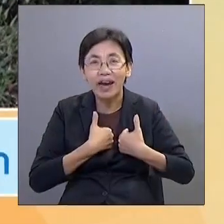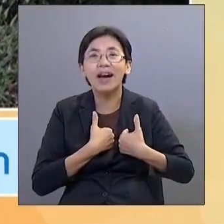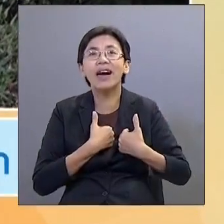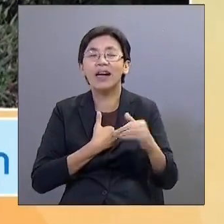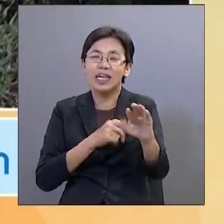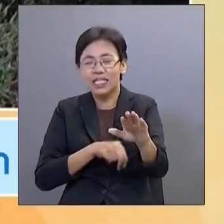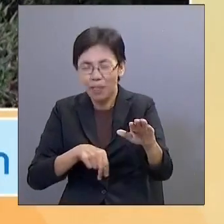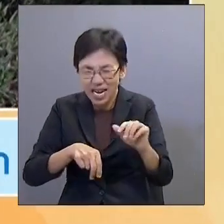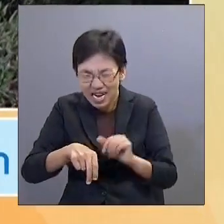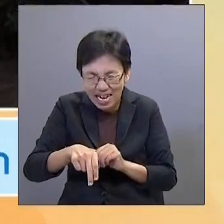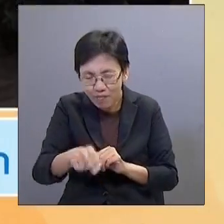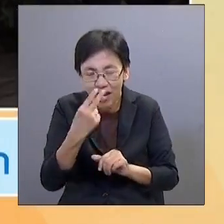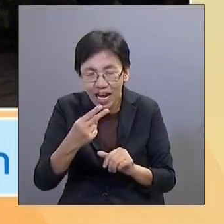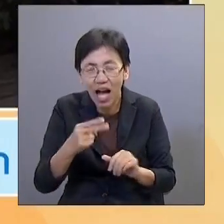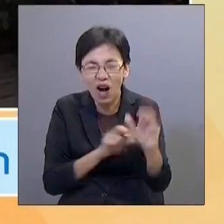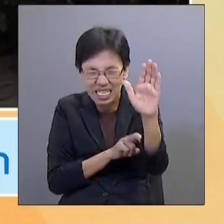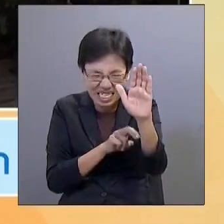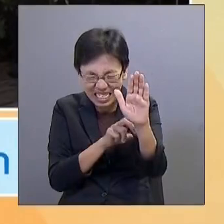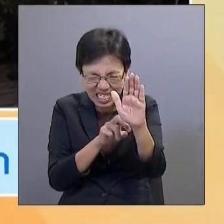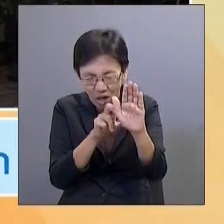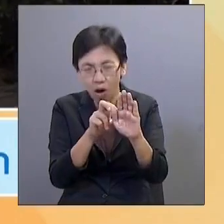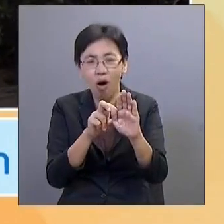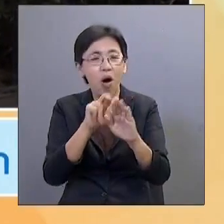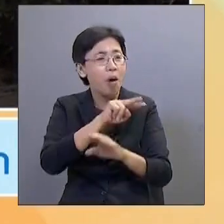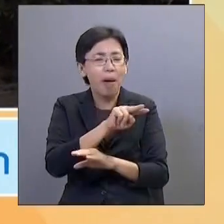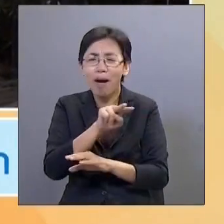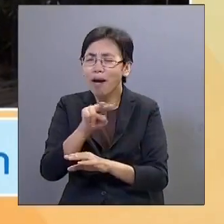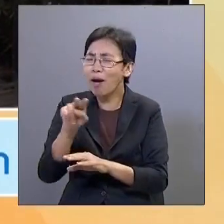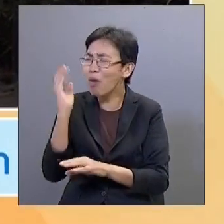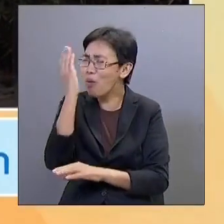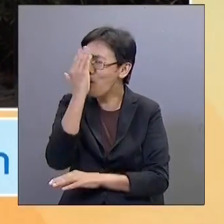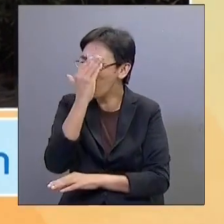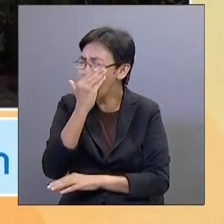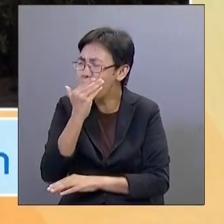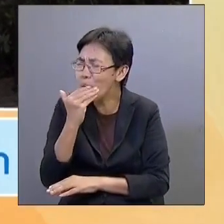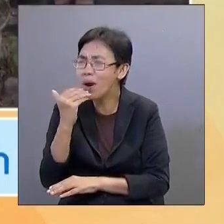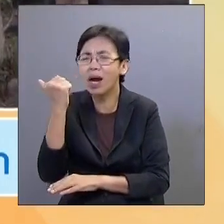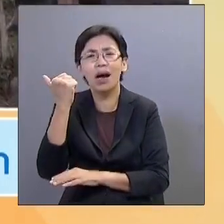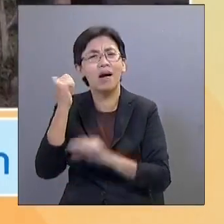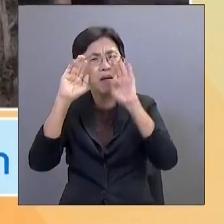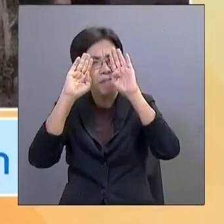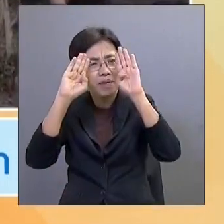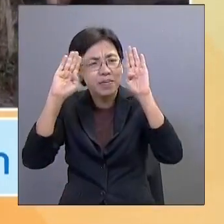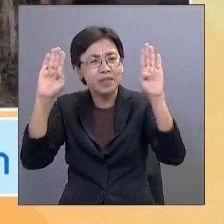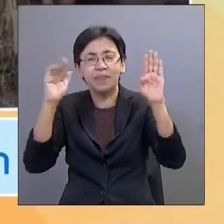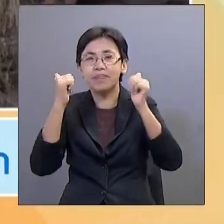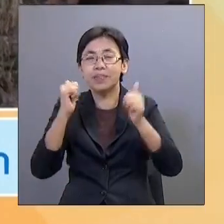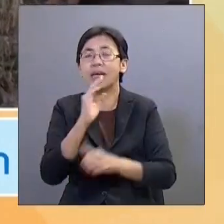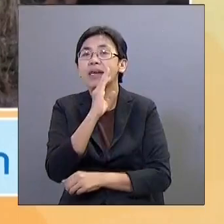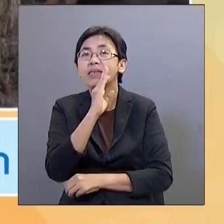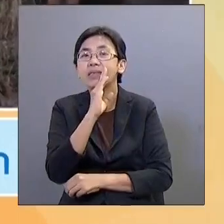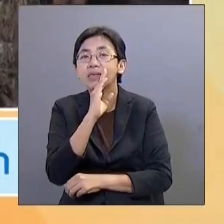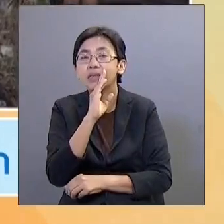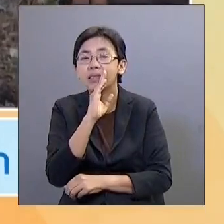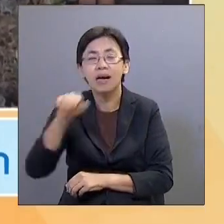ห็นวิวอะค่ะคุณผู้ชมมันคือความภาคภูมิใจว่ามาถึงแล้วนะมันสวยจริงๆมันเป็นประสบการณ์ชีวิตที่ถ้าคนบอกอะเ